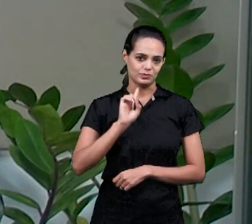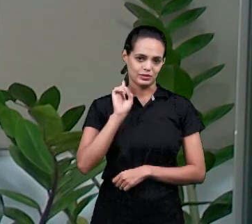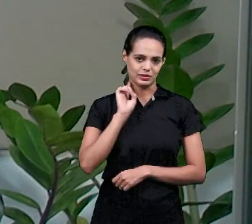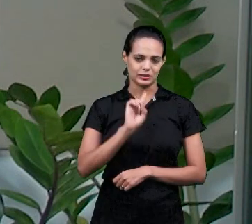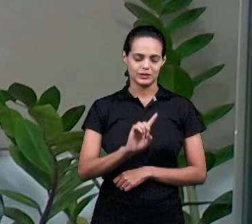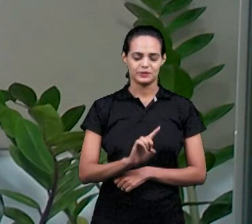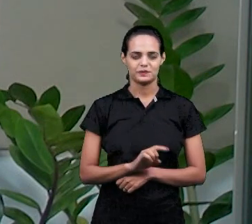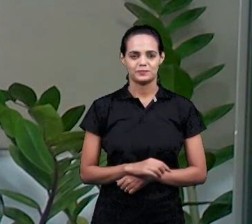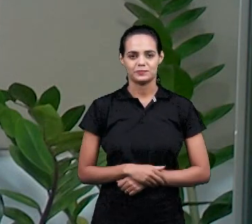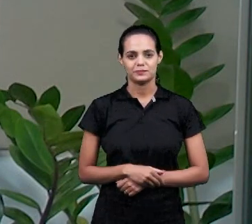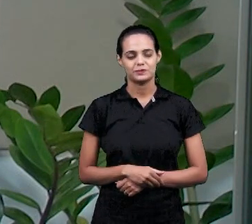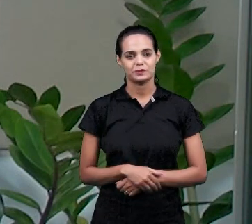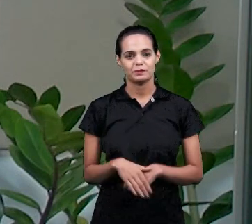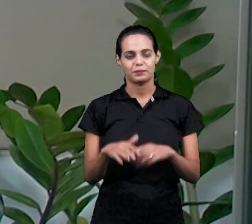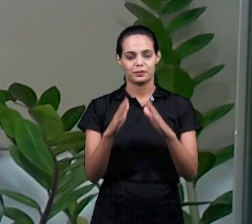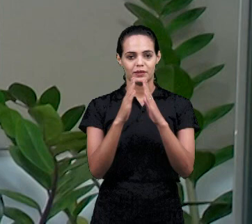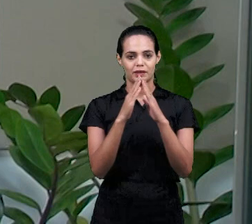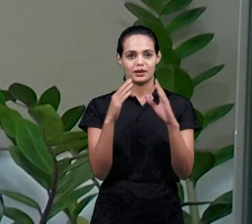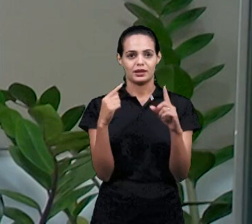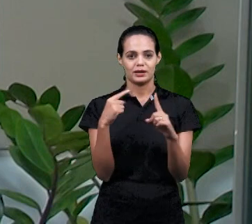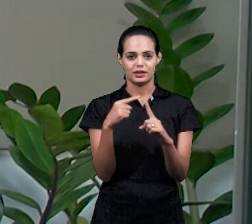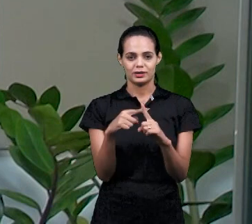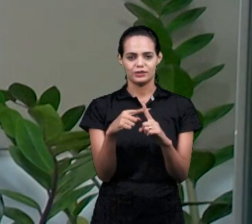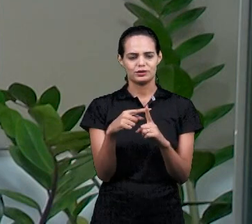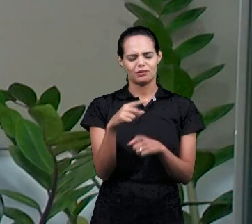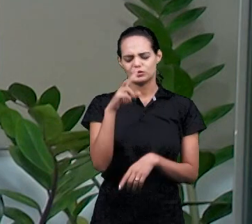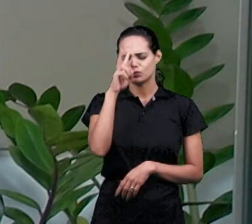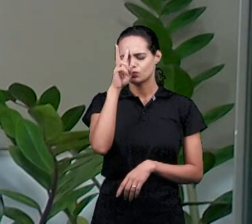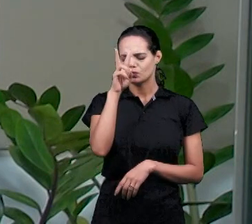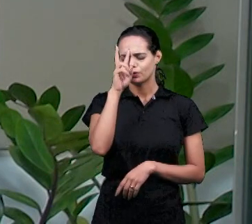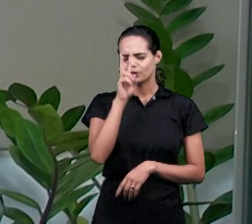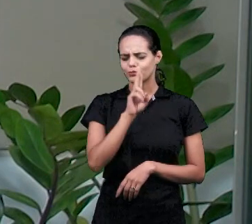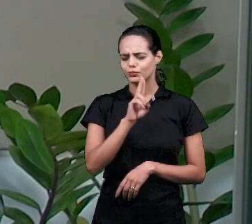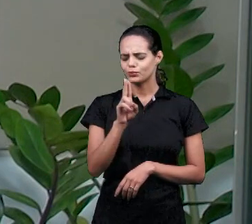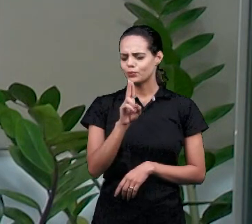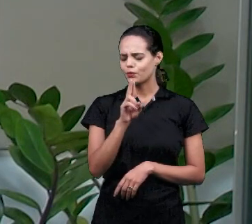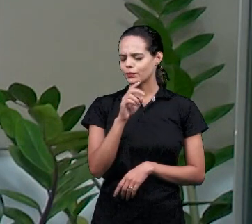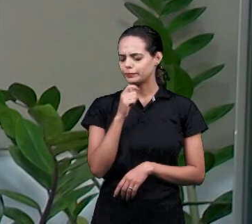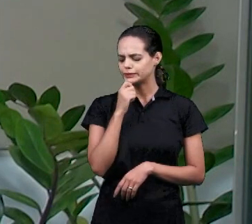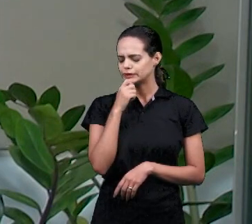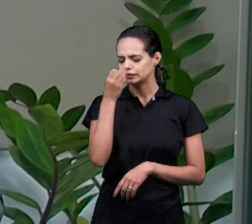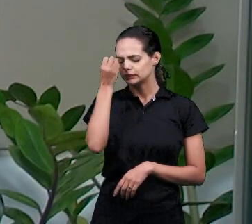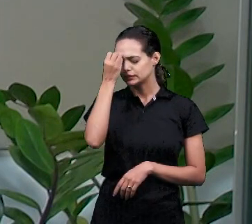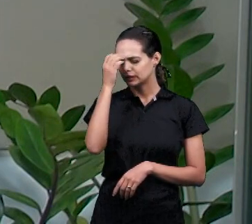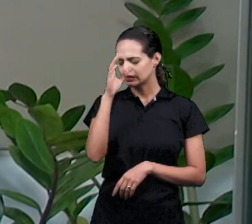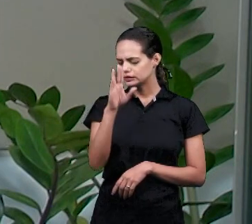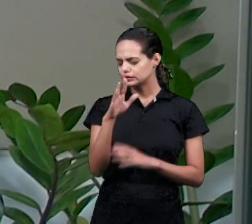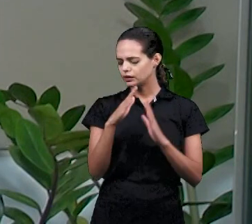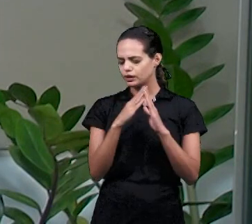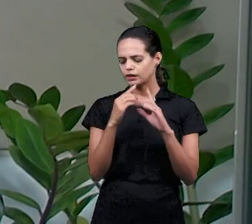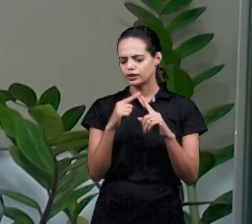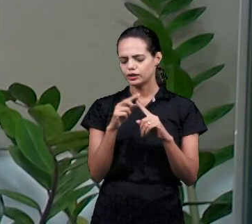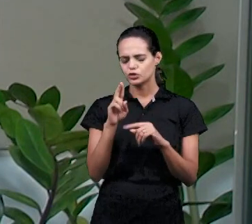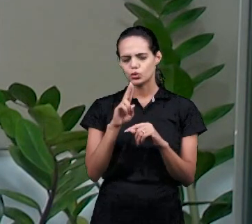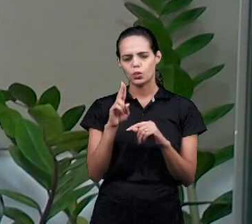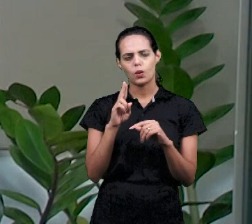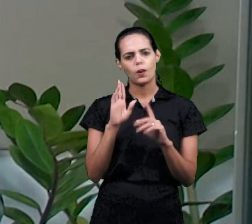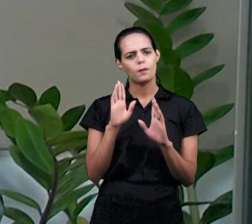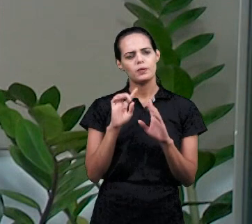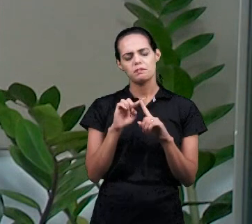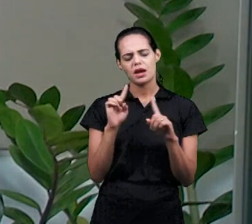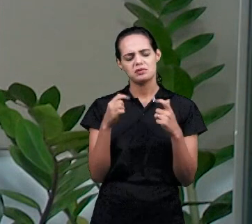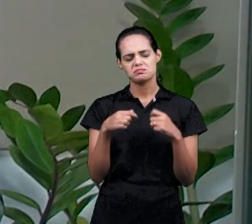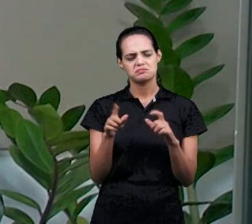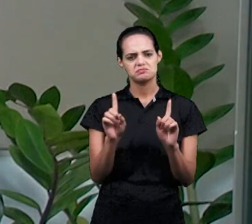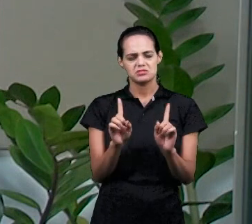Gerais. Son église, je ne me rappelle pas ici quelle est son église, mais pas besoin